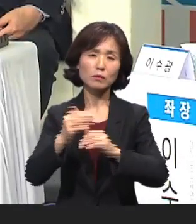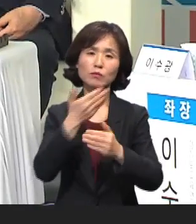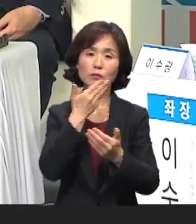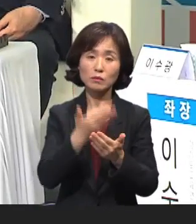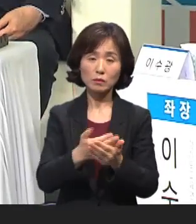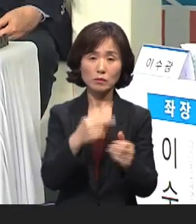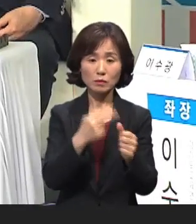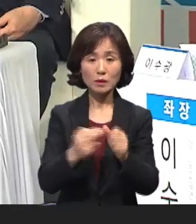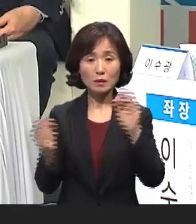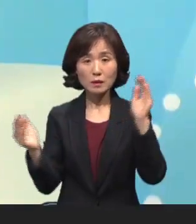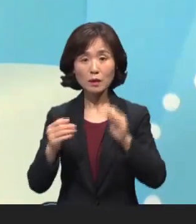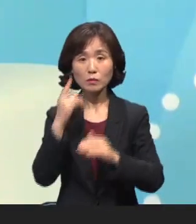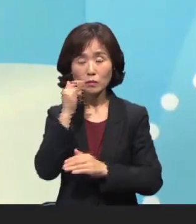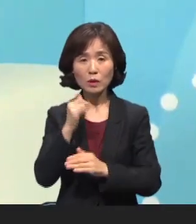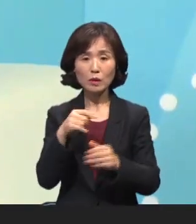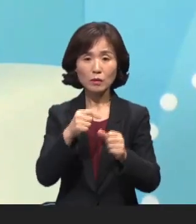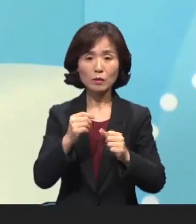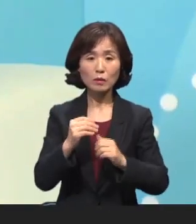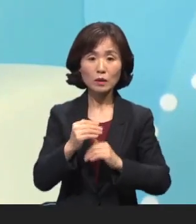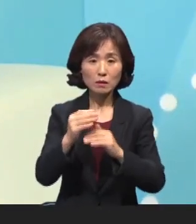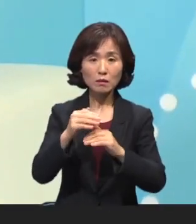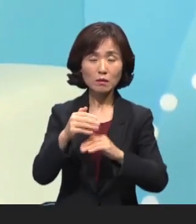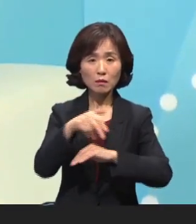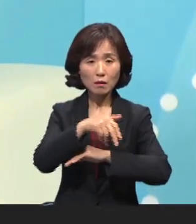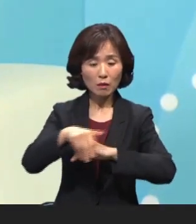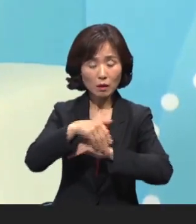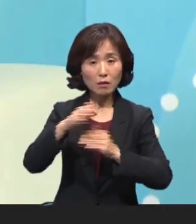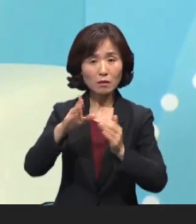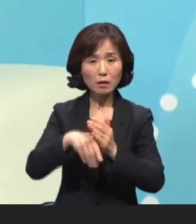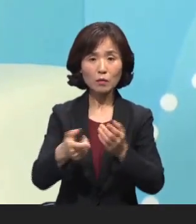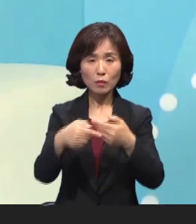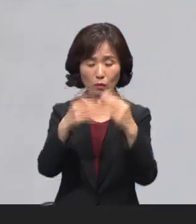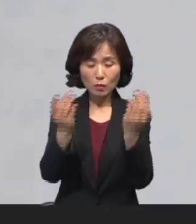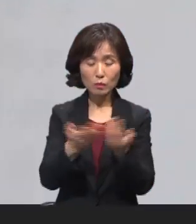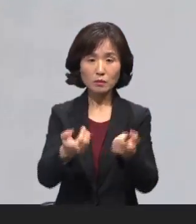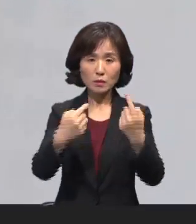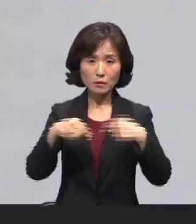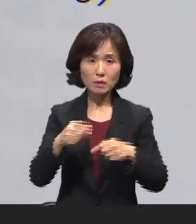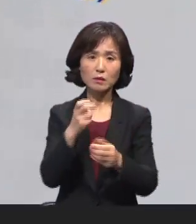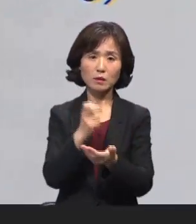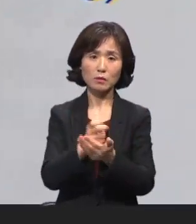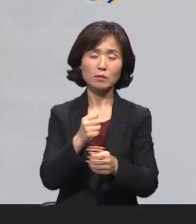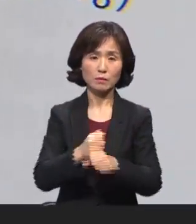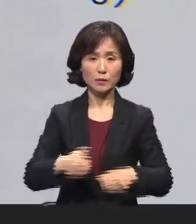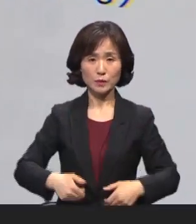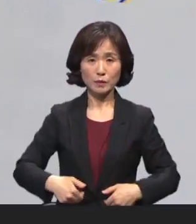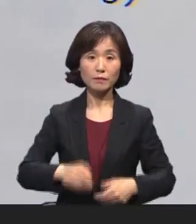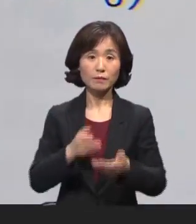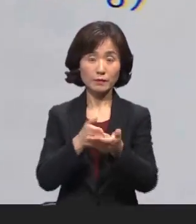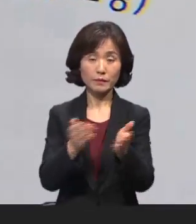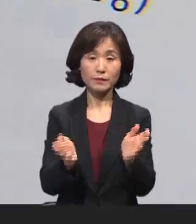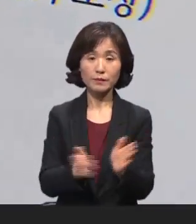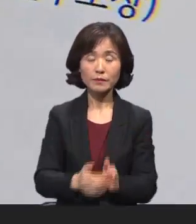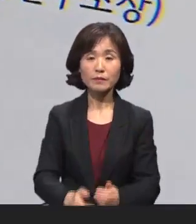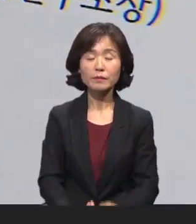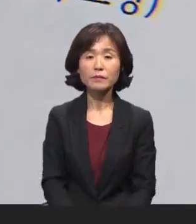교사와 학생, 학부모가 교육과정 설계에 모두 참여할 수 있는 제도를 만들어야 한다고 조언했습니다. EBS 뉴스 금창호입니다.